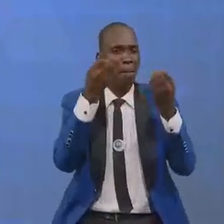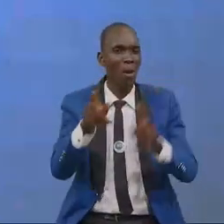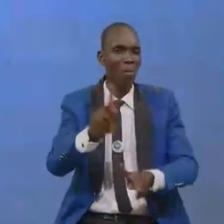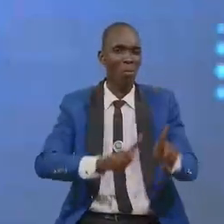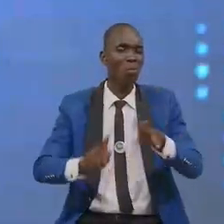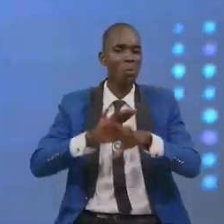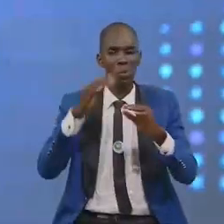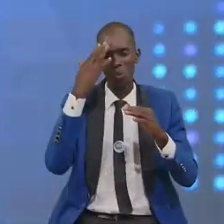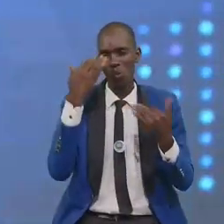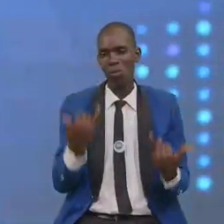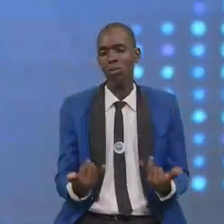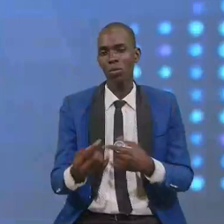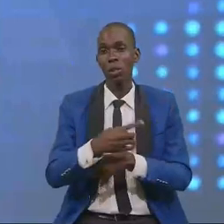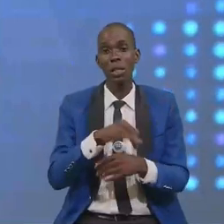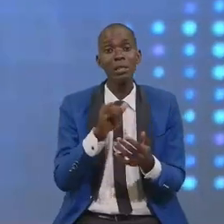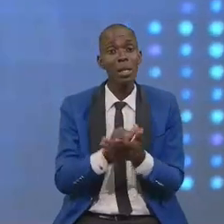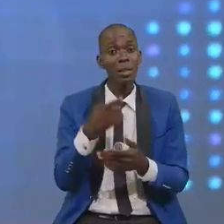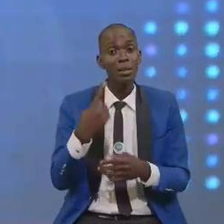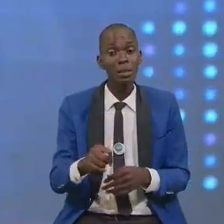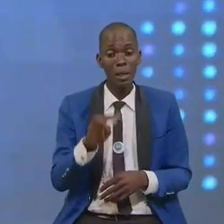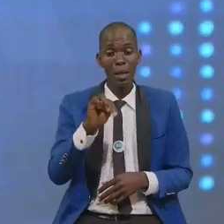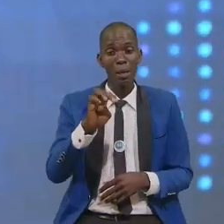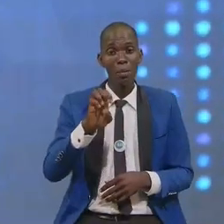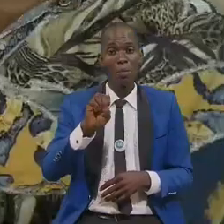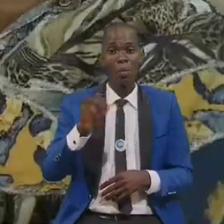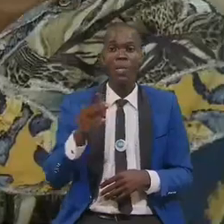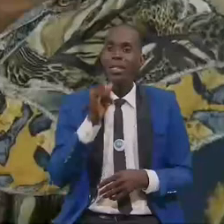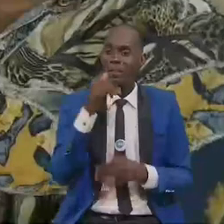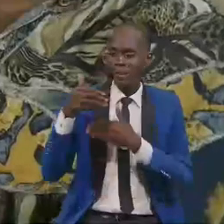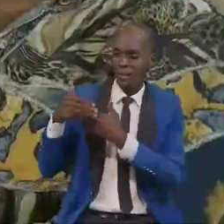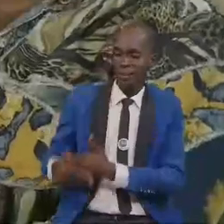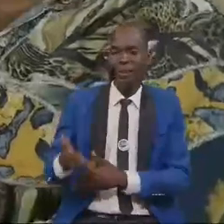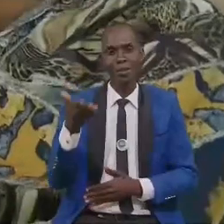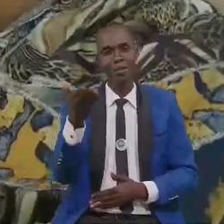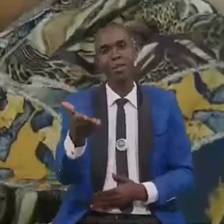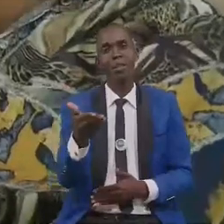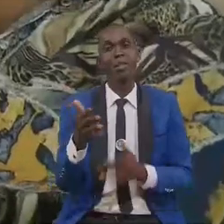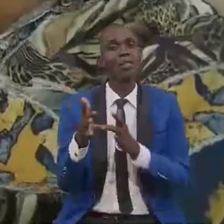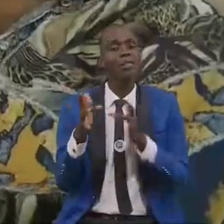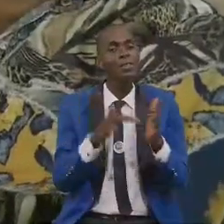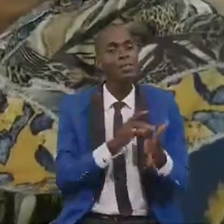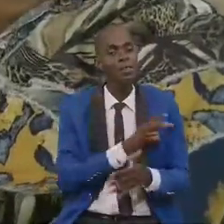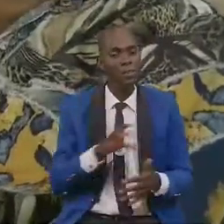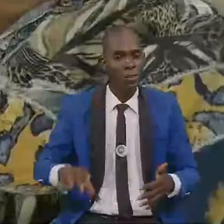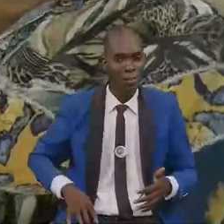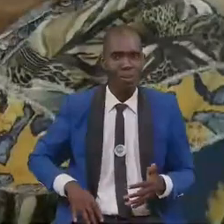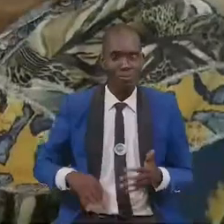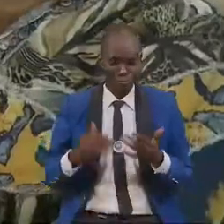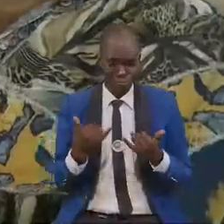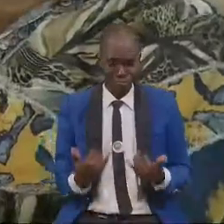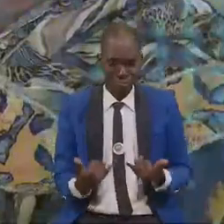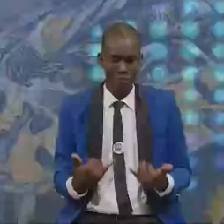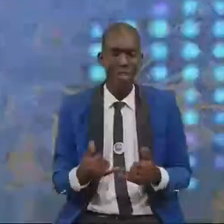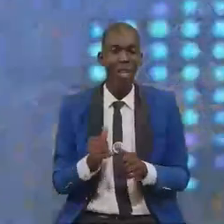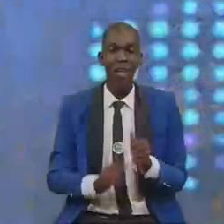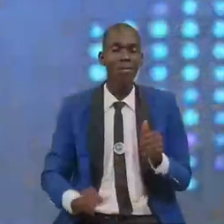pas qu'aujourd'hui le merci est déjà là à tes côtés Jésus Christ présente partout